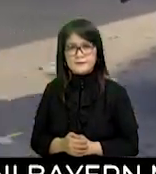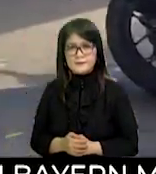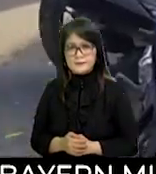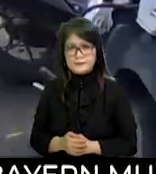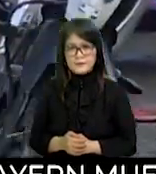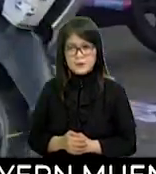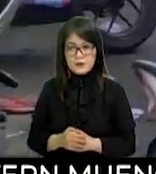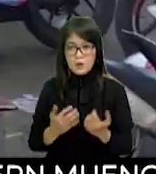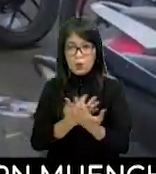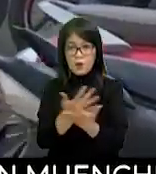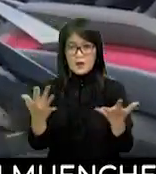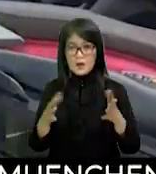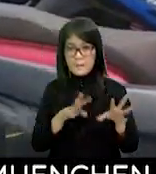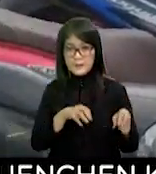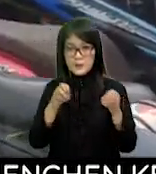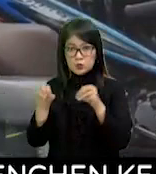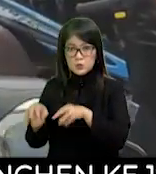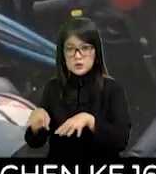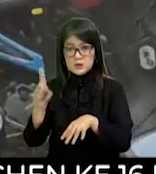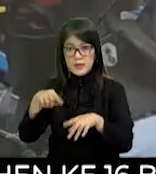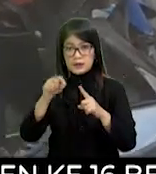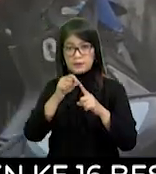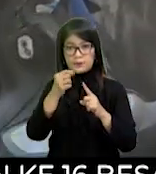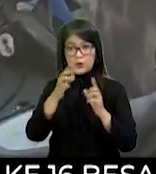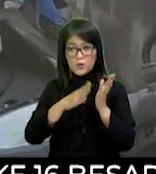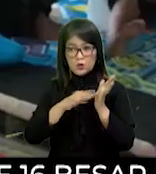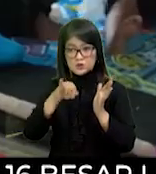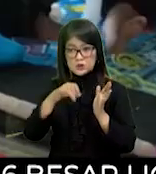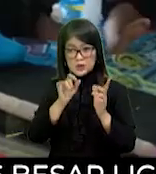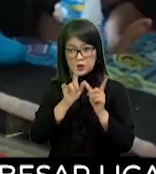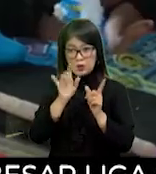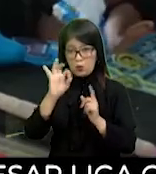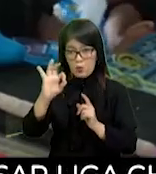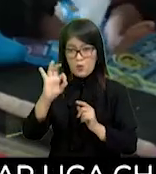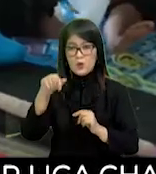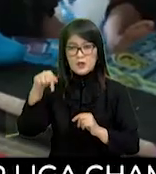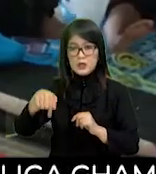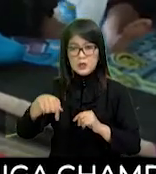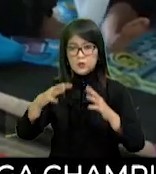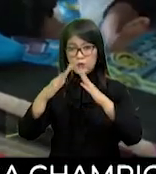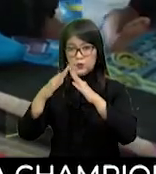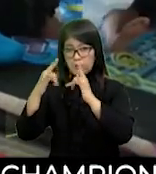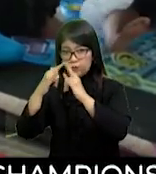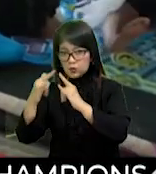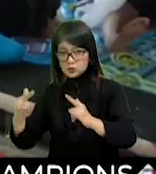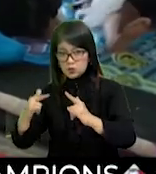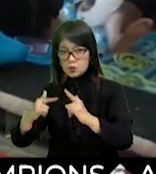Pengungsi warga desa Supit Urang, Pronojiwo, Lumajang, Jawa Timur, korban erupsi Semeru saat ini masih bertahan di sejumlah lokasi